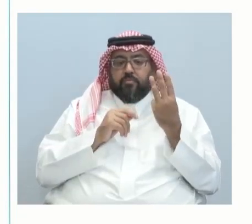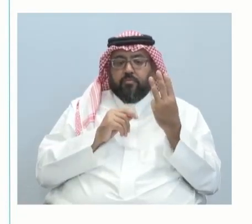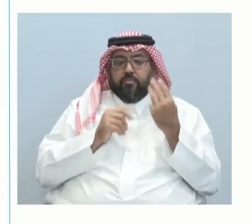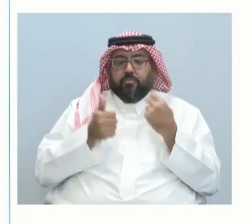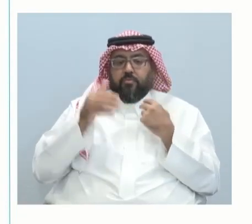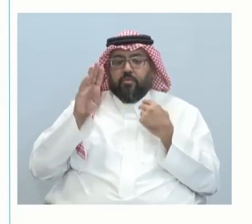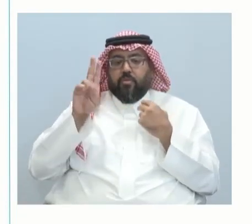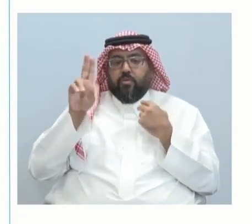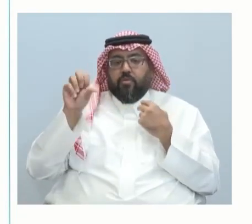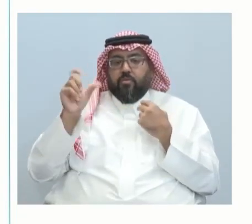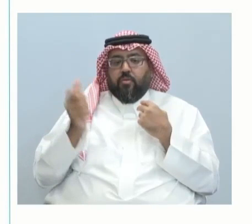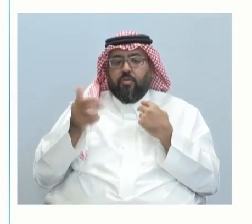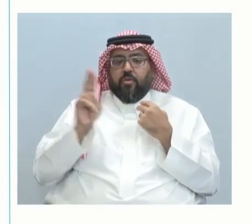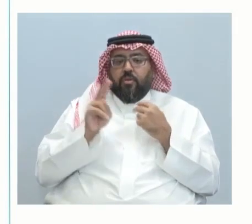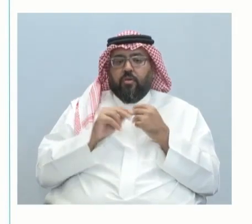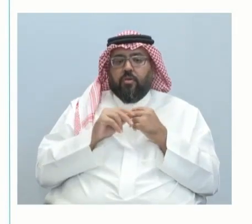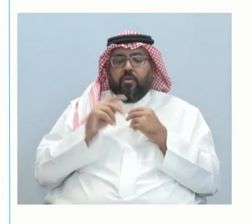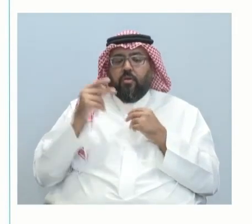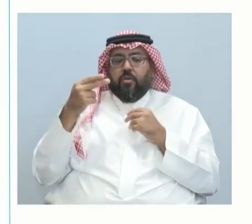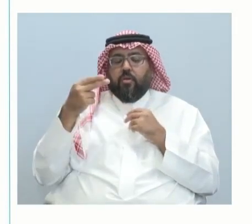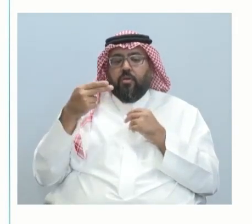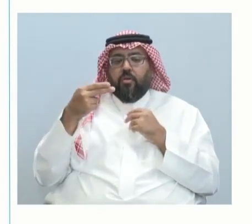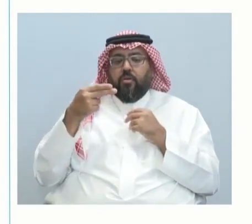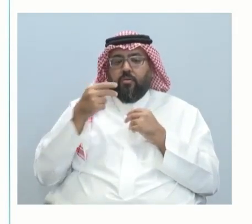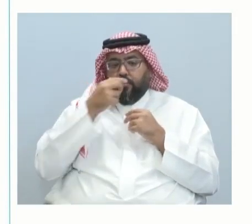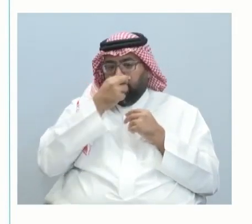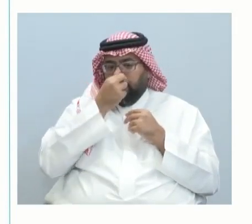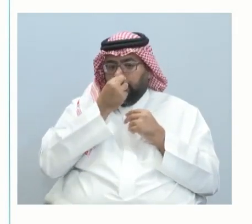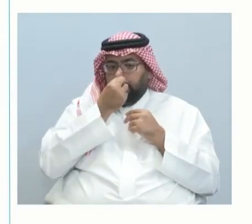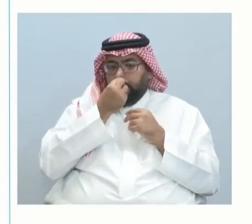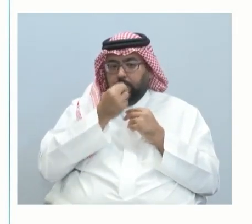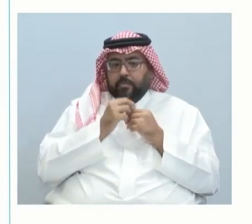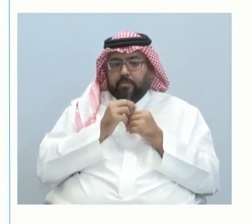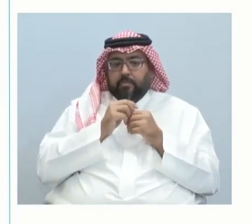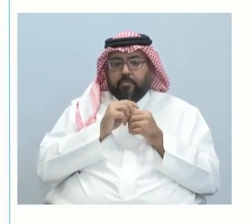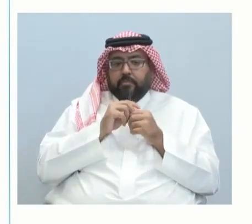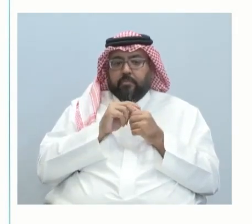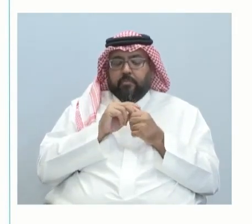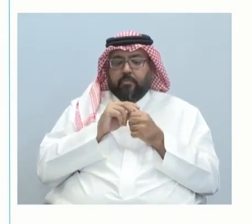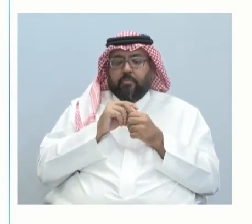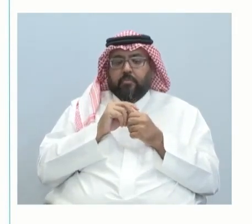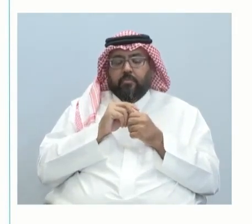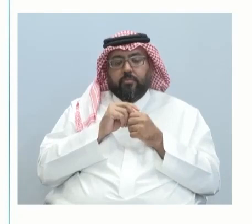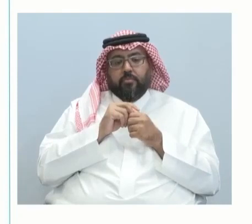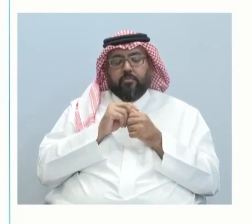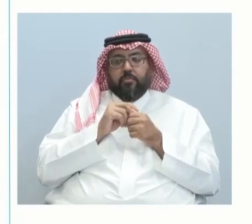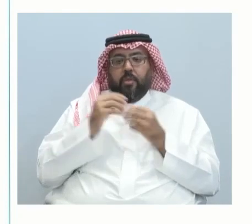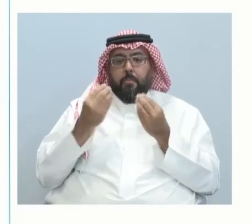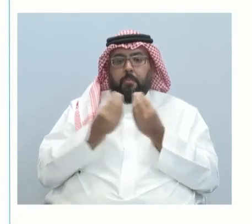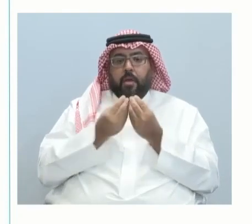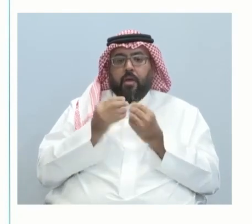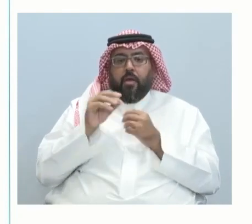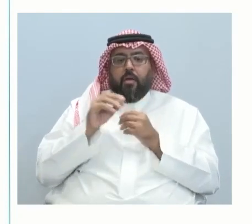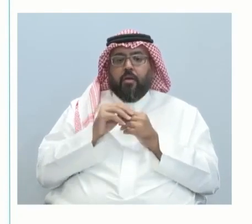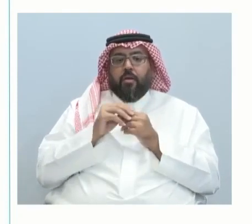الكترونات هذه سوف تكون على شكل ايش رابطه مع الهيدروجين سوف تكون رابطه مع